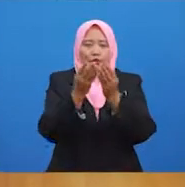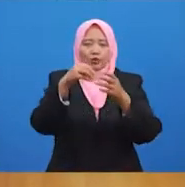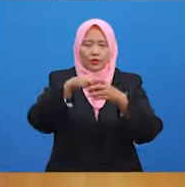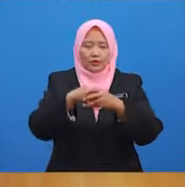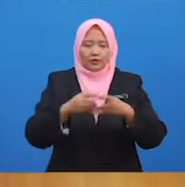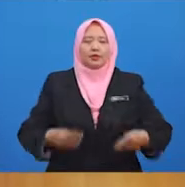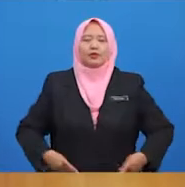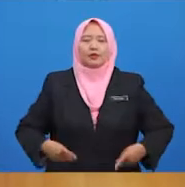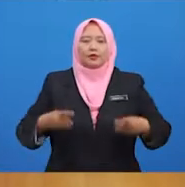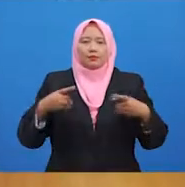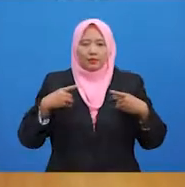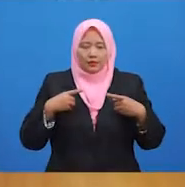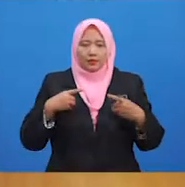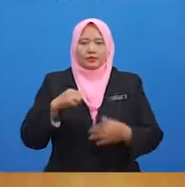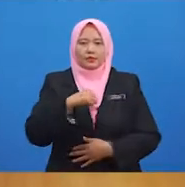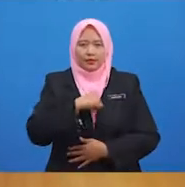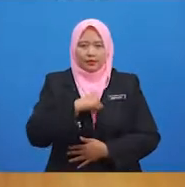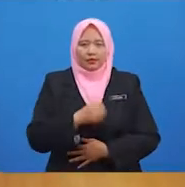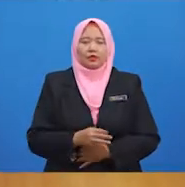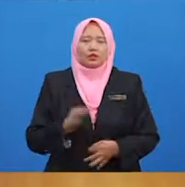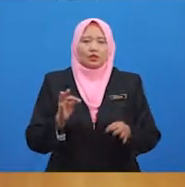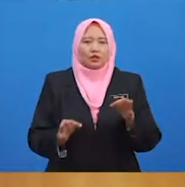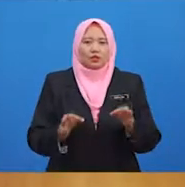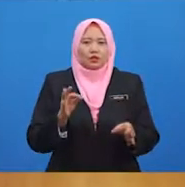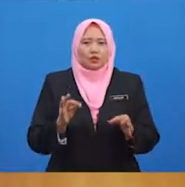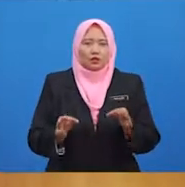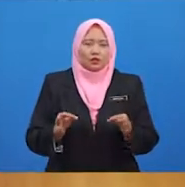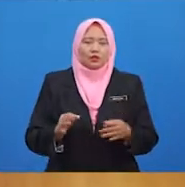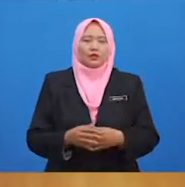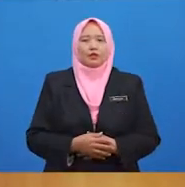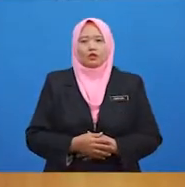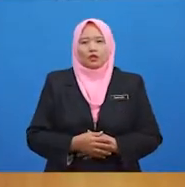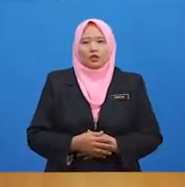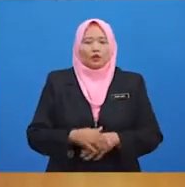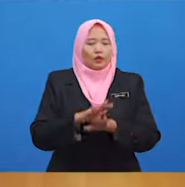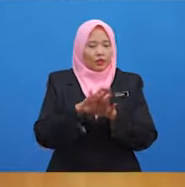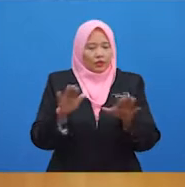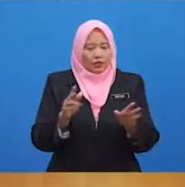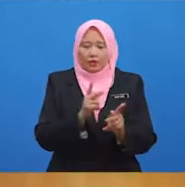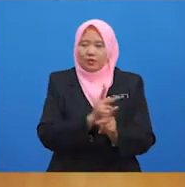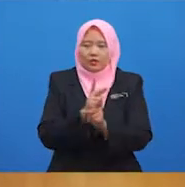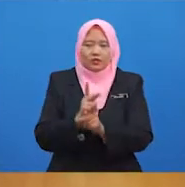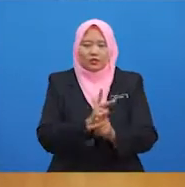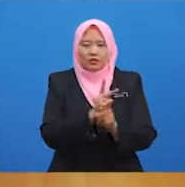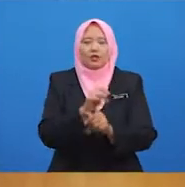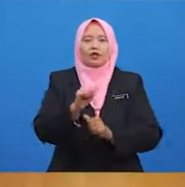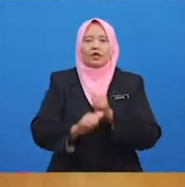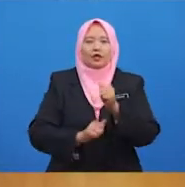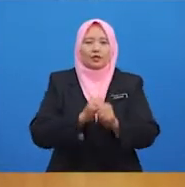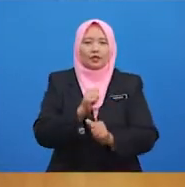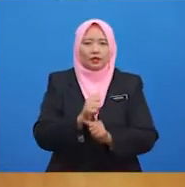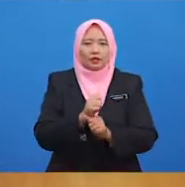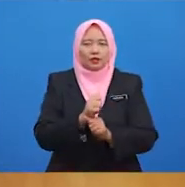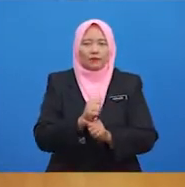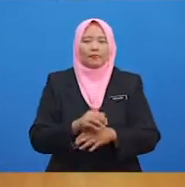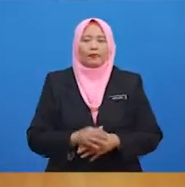setiap individu. Namun, jika kelestarian alam semula jadi ini tidak dipelihara sebaiknya, maka